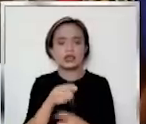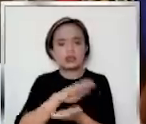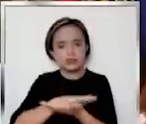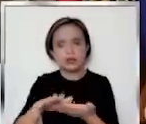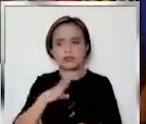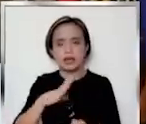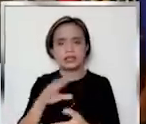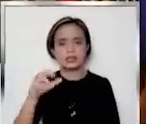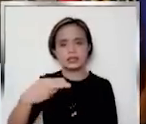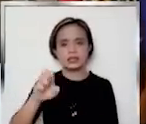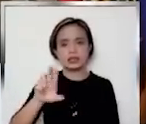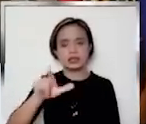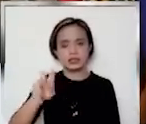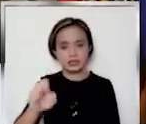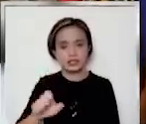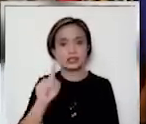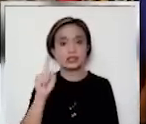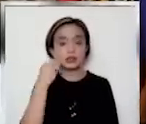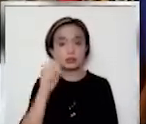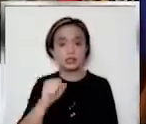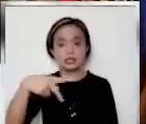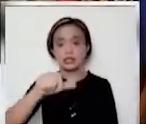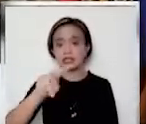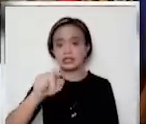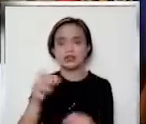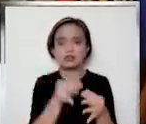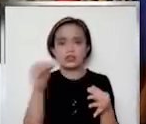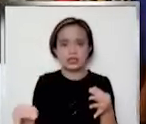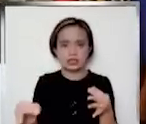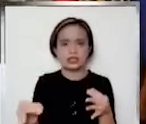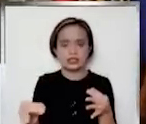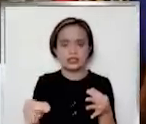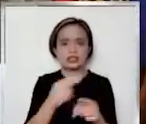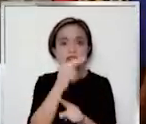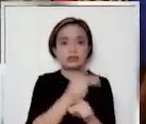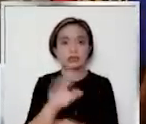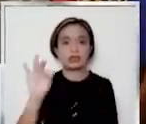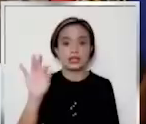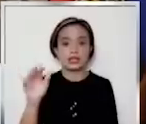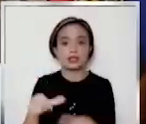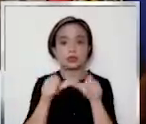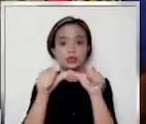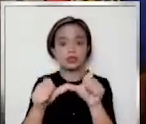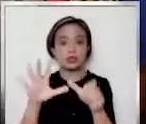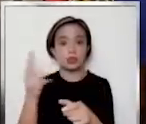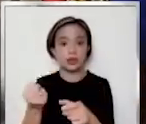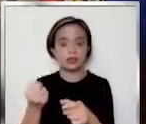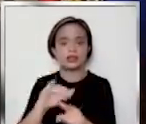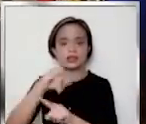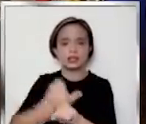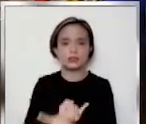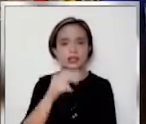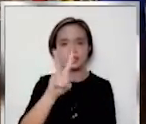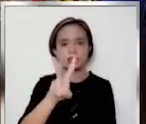Inanunsyo rin ng Miss Planet International na postponed ang pageant sa November 19 at nakatakdang matuloy sa January 2023 sa Cambodia.